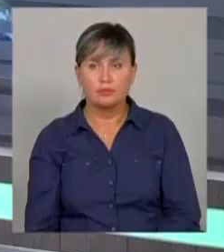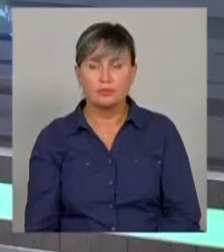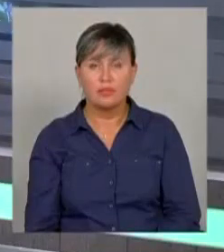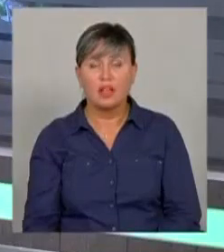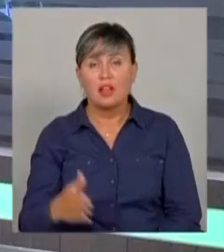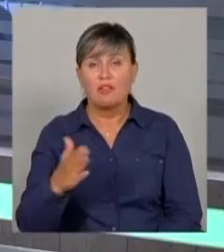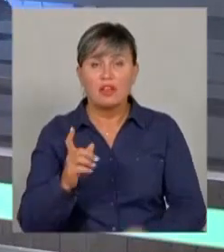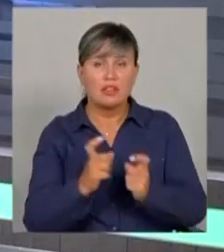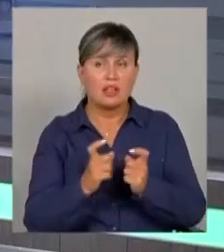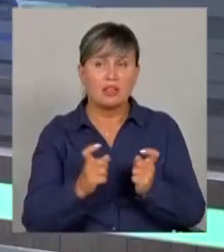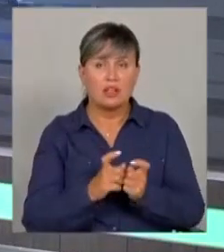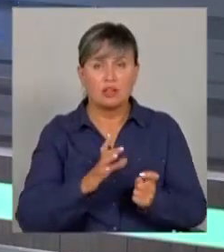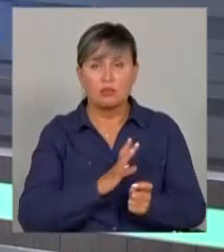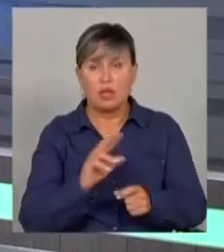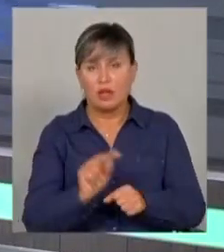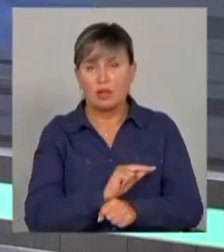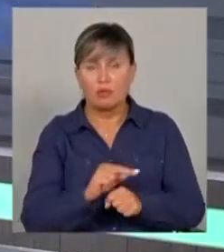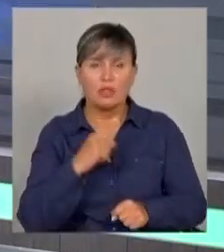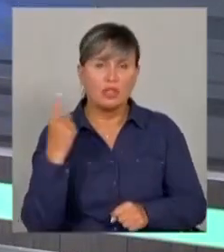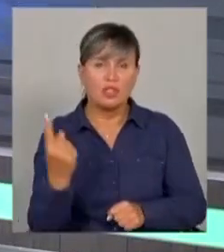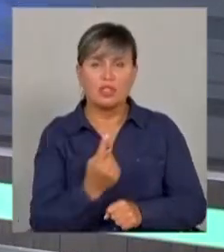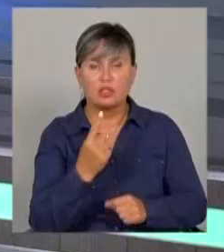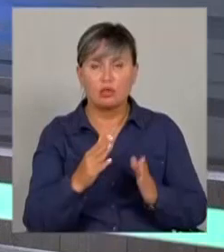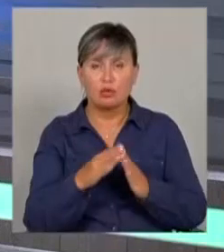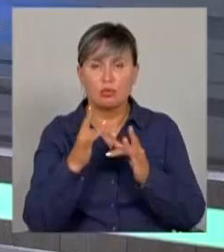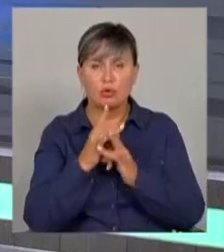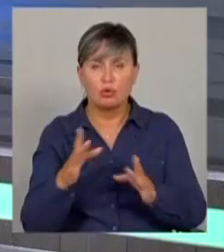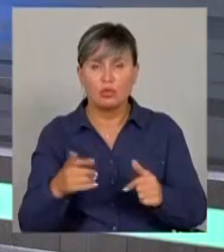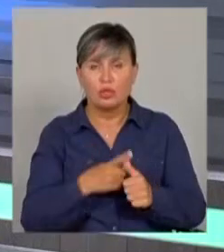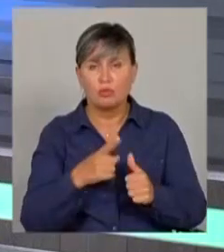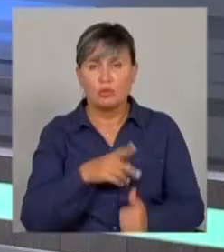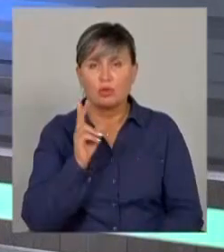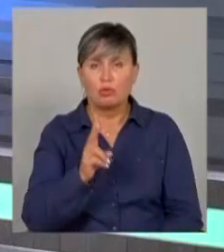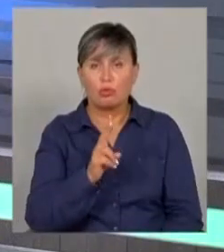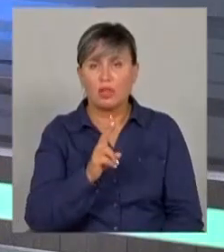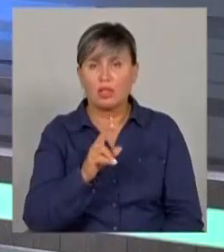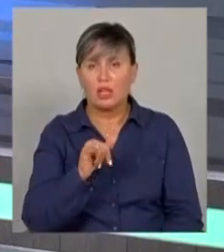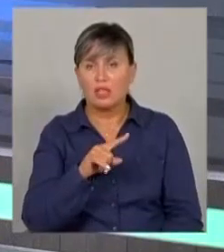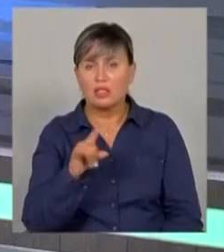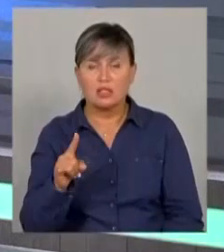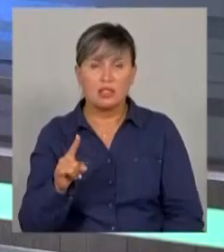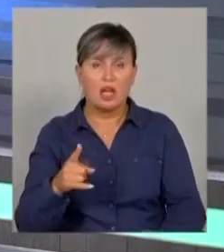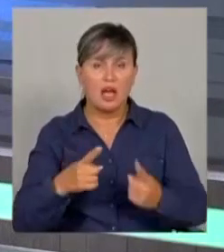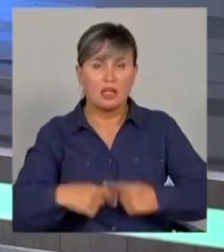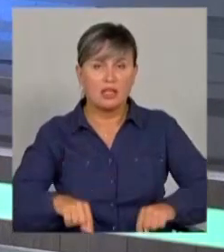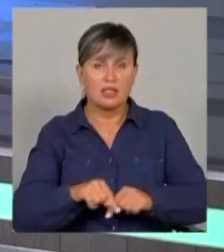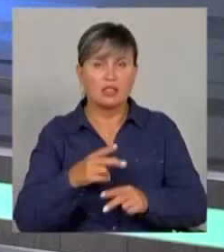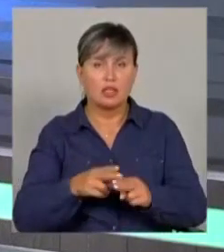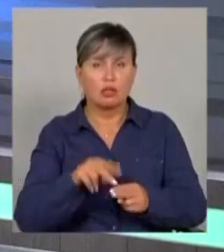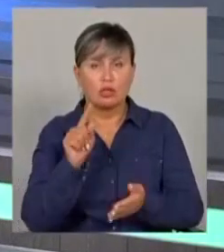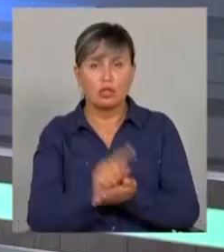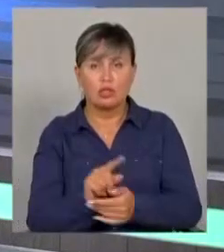А в Атырау скандалом обернулся ремонт единственного дома культуры имени Курмангазы. Выяснилось, что подрядная организация, которая